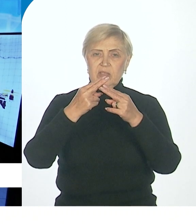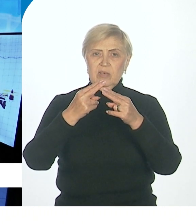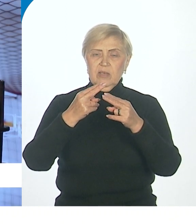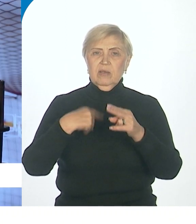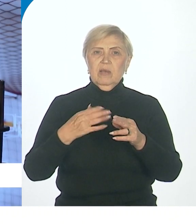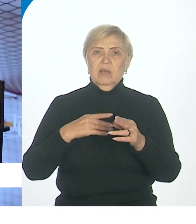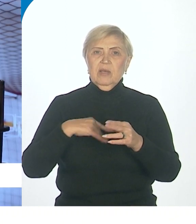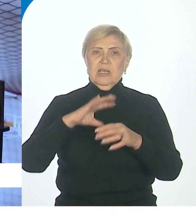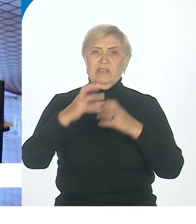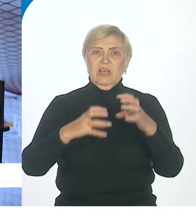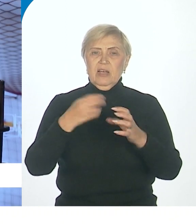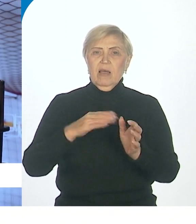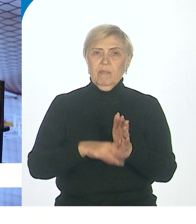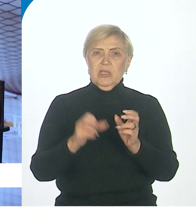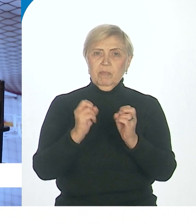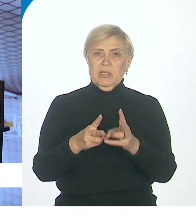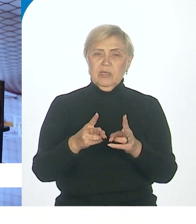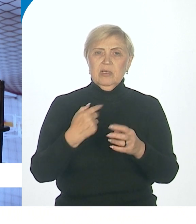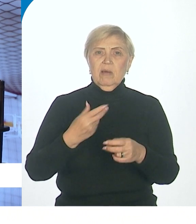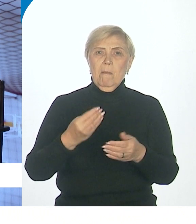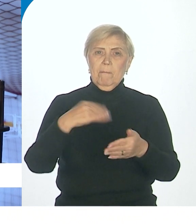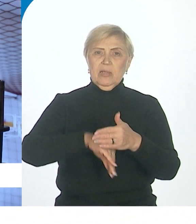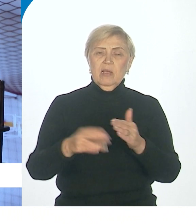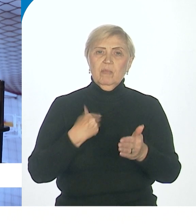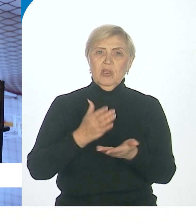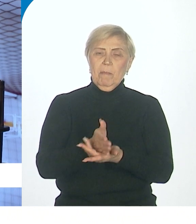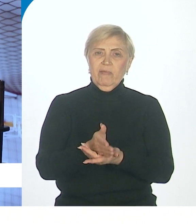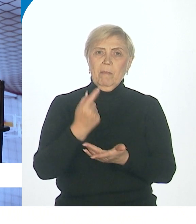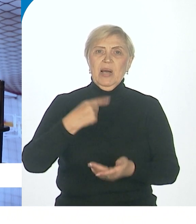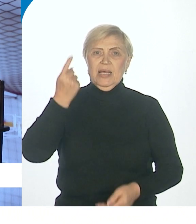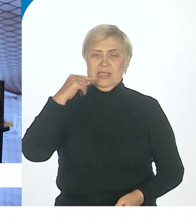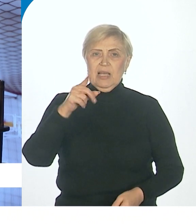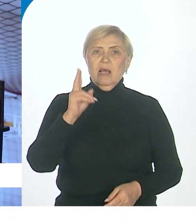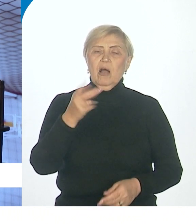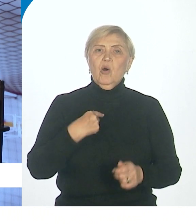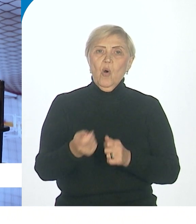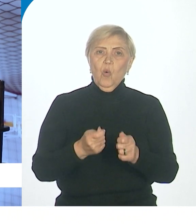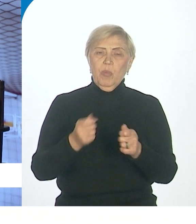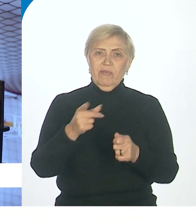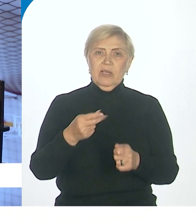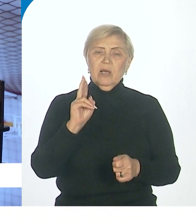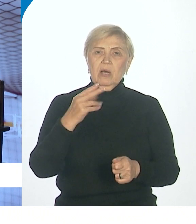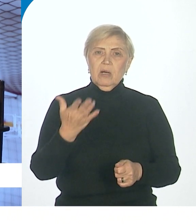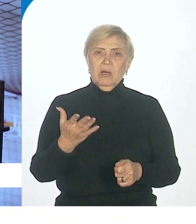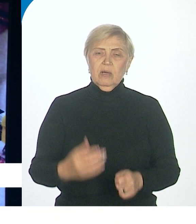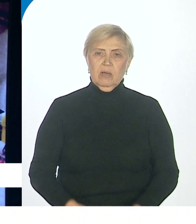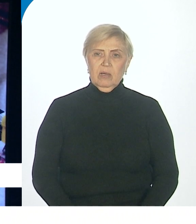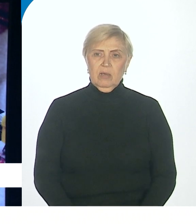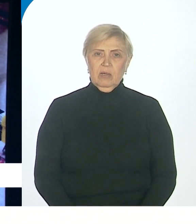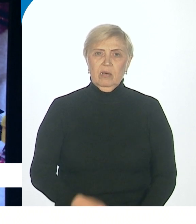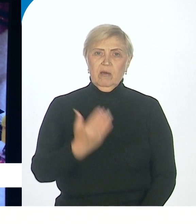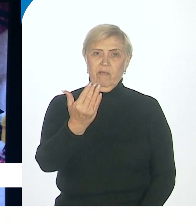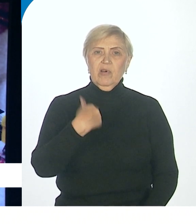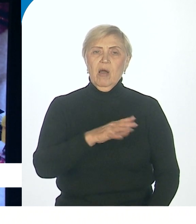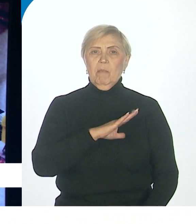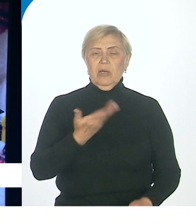безопасности по данному направлению. И поэтому мы знали, как управлять, как программировать. То есть достаточно уже подготовленные